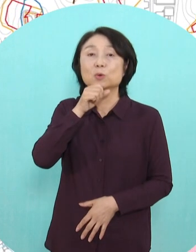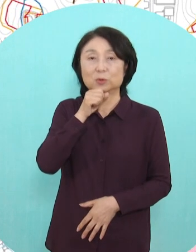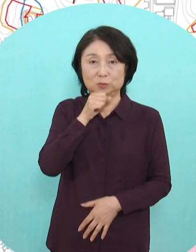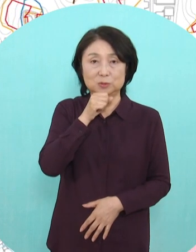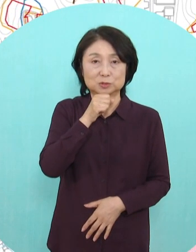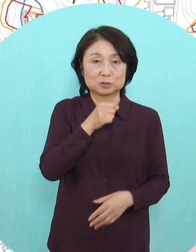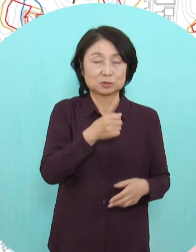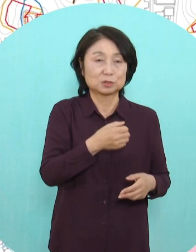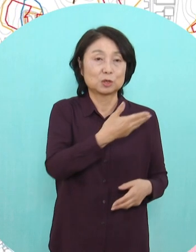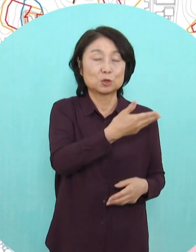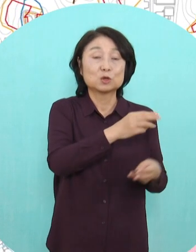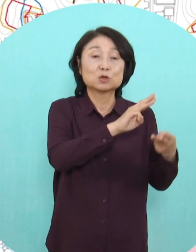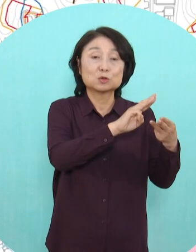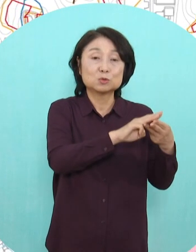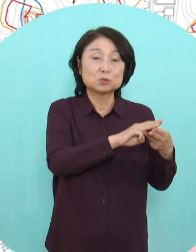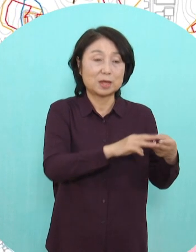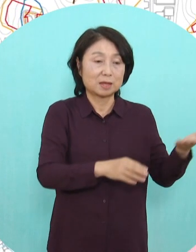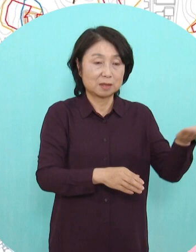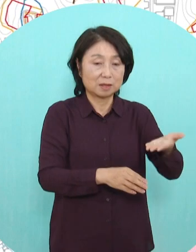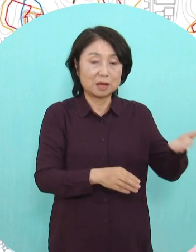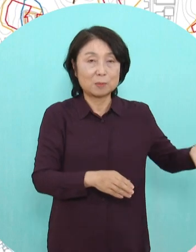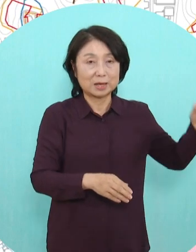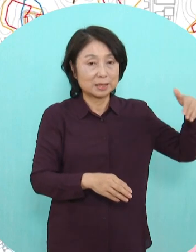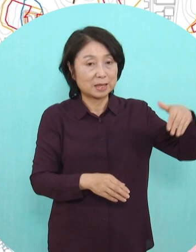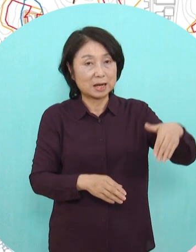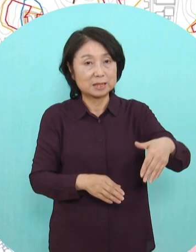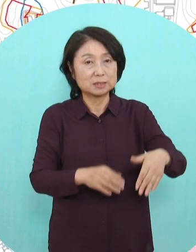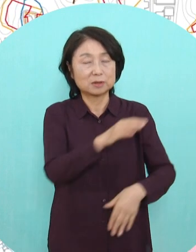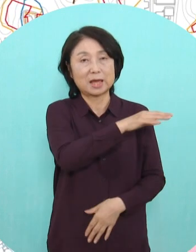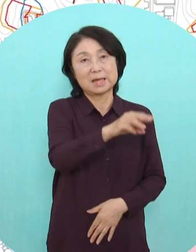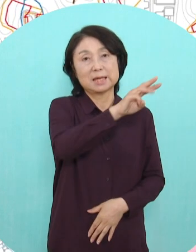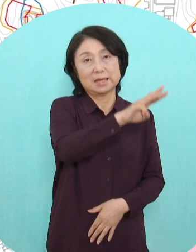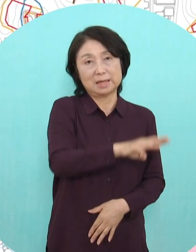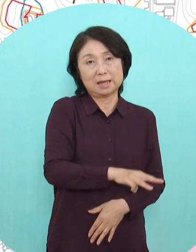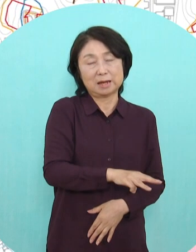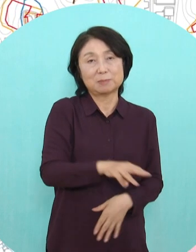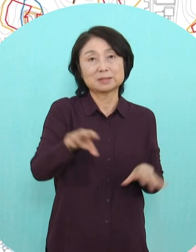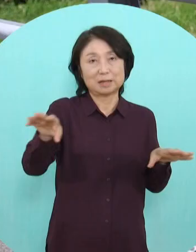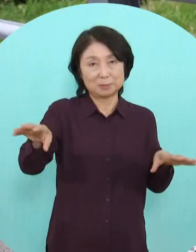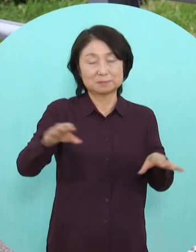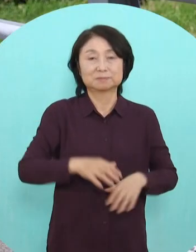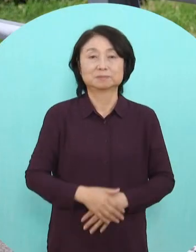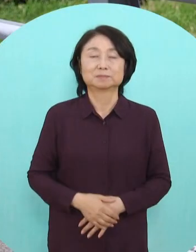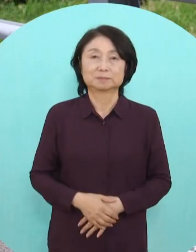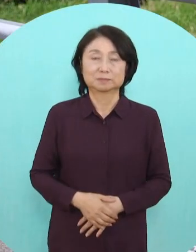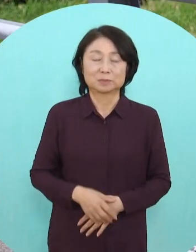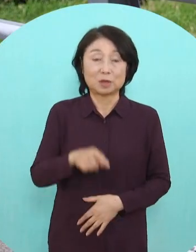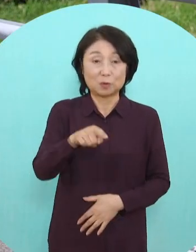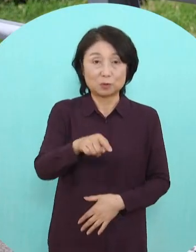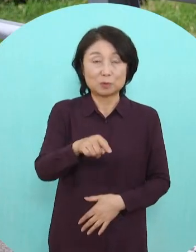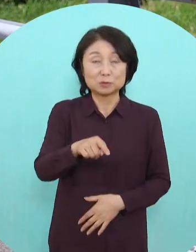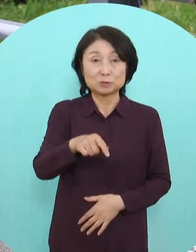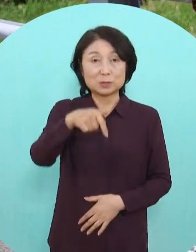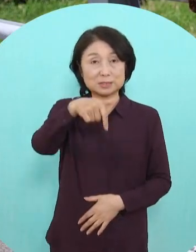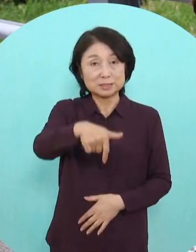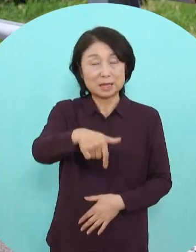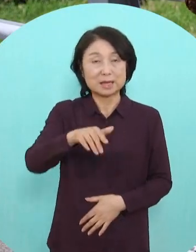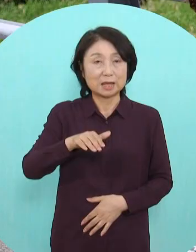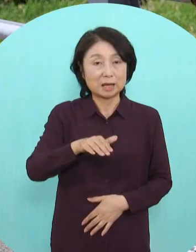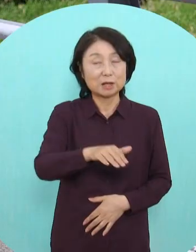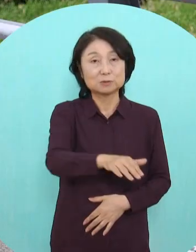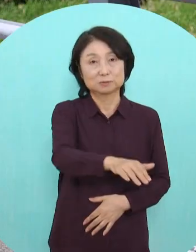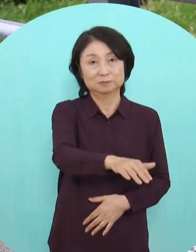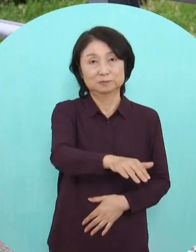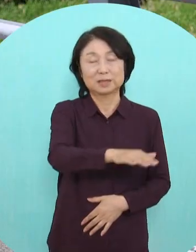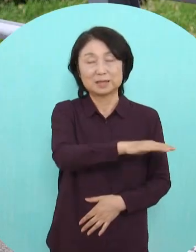そして久田川が流れているところが平川地域になります。 このもう少し伏野川、こっち下流ですね、 はい、